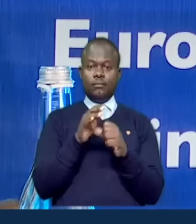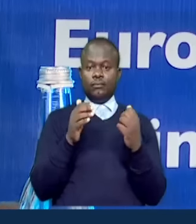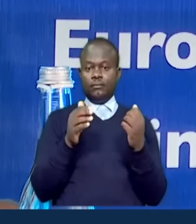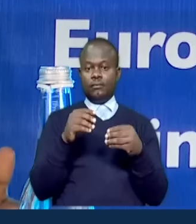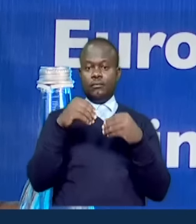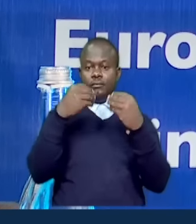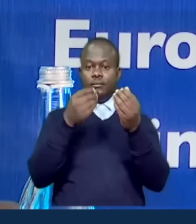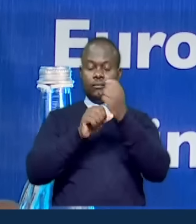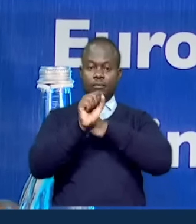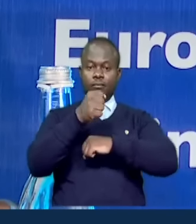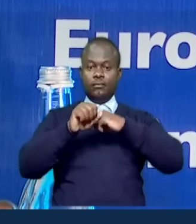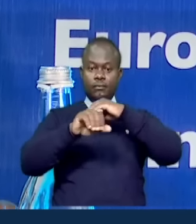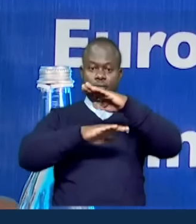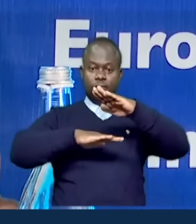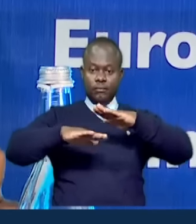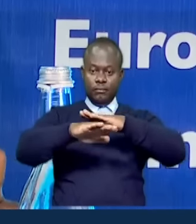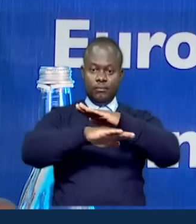batanga infrastructure